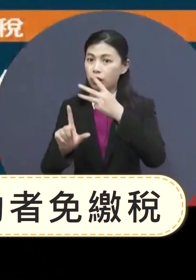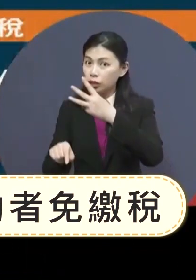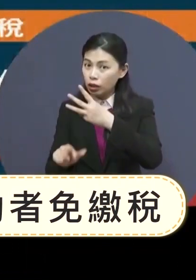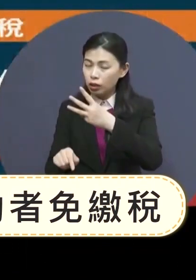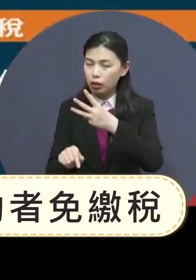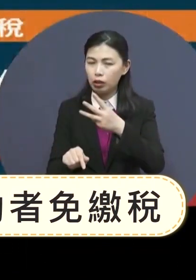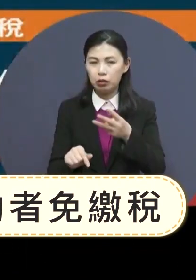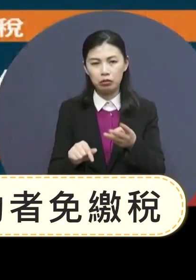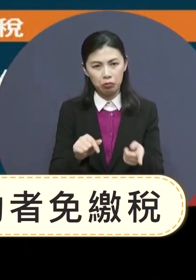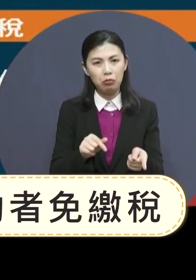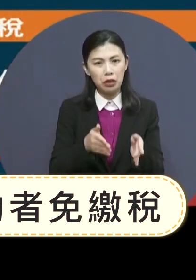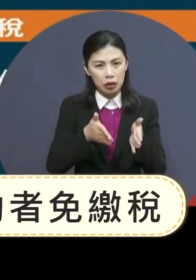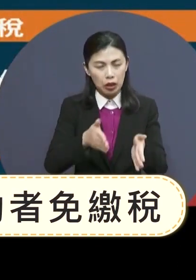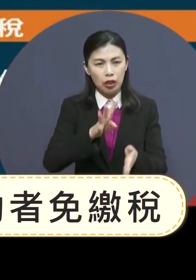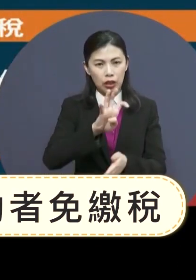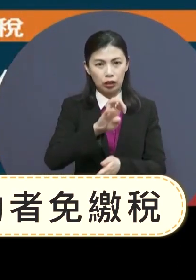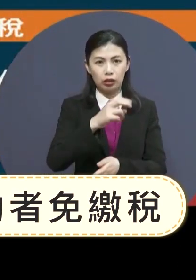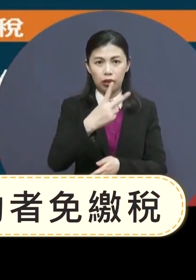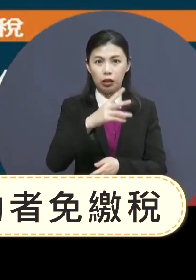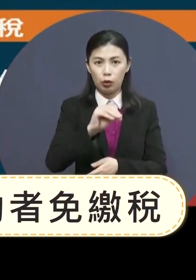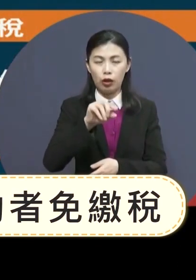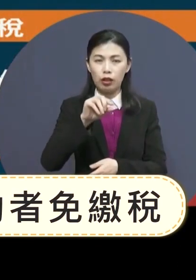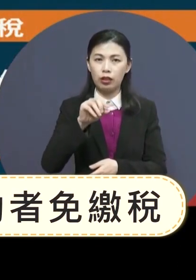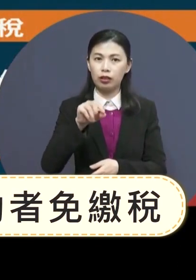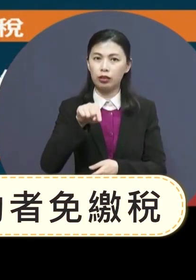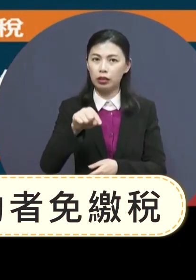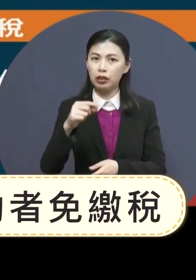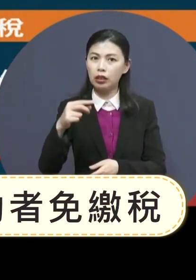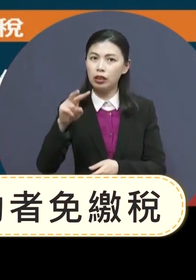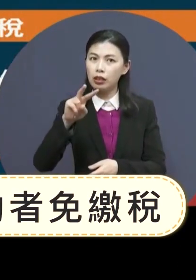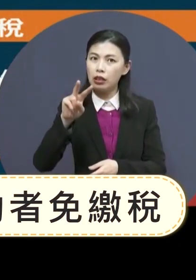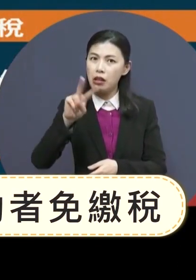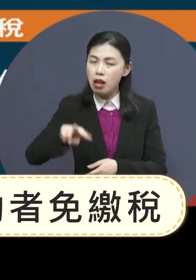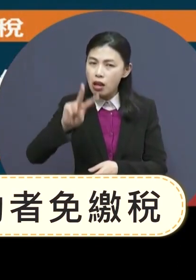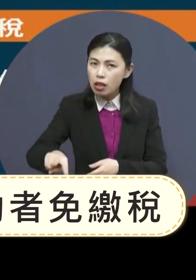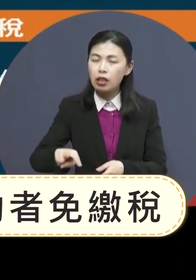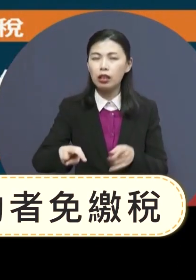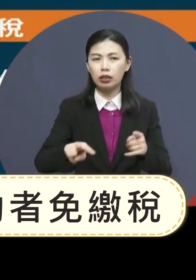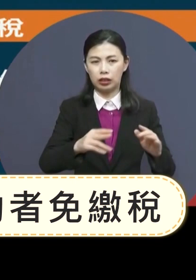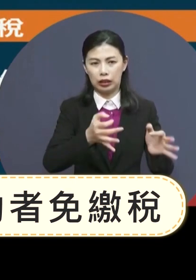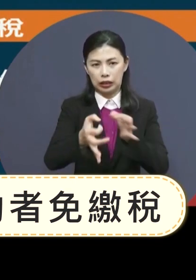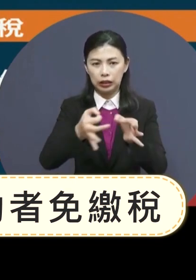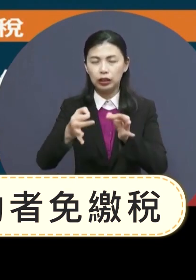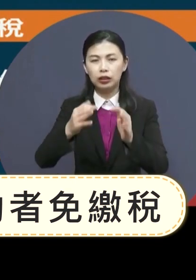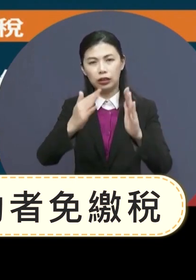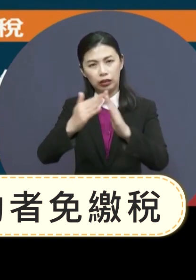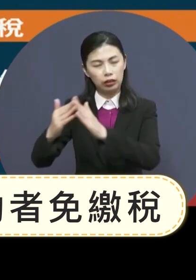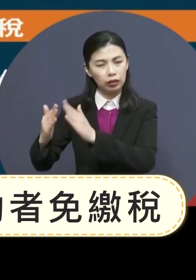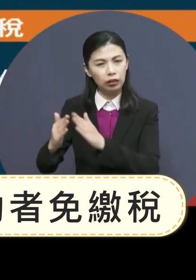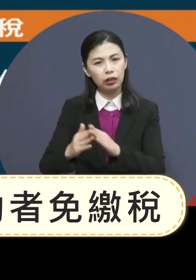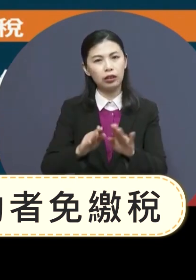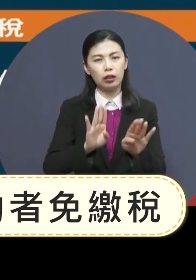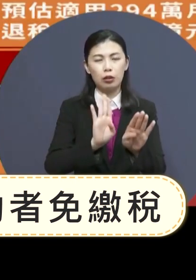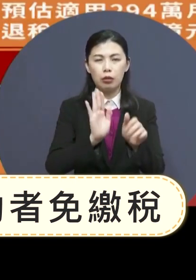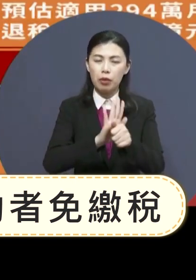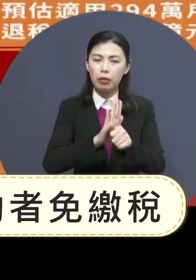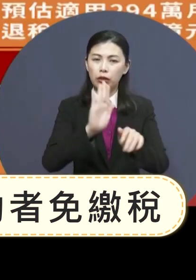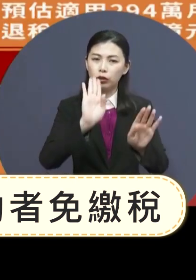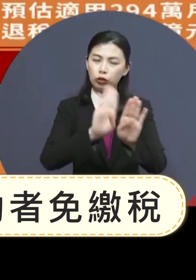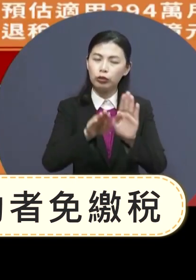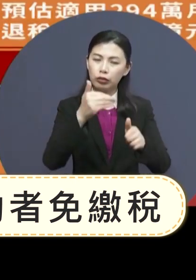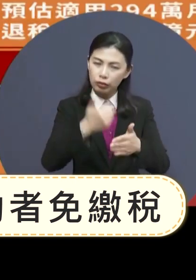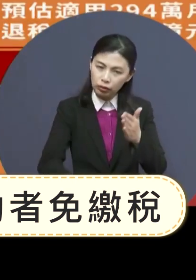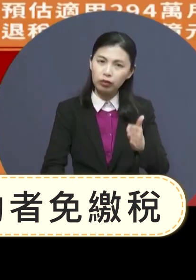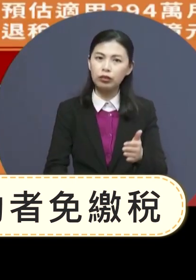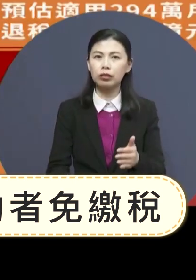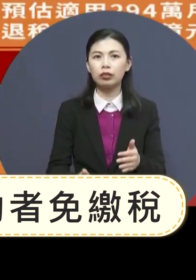概48.2万家的营业人，然后税额大概已经有1.9亿，调检的税额大概1.9亿。那